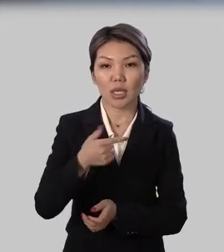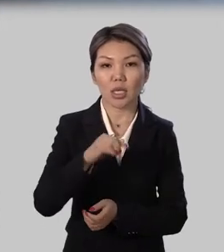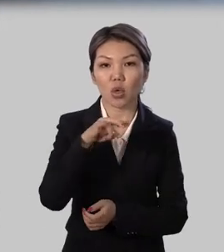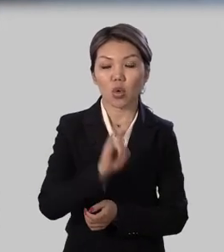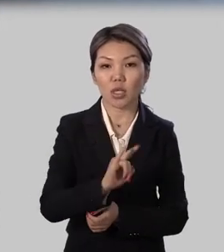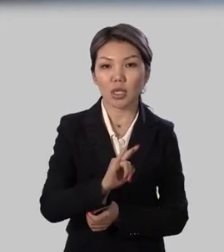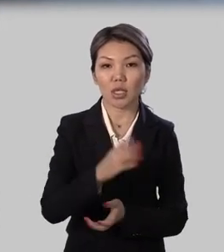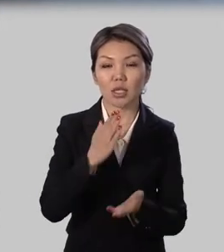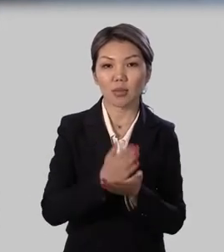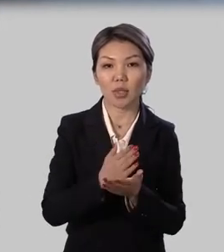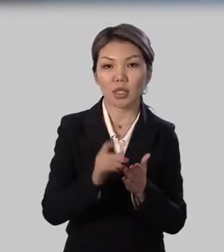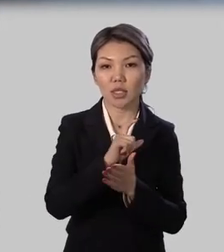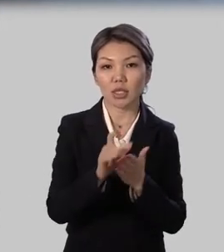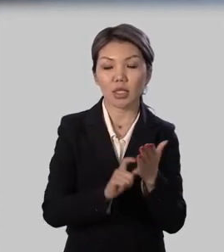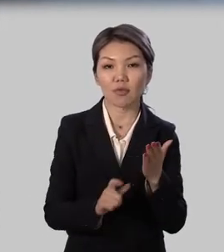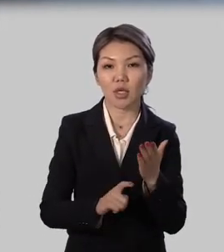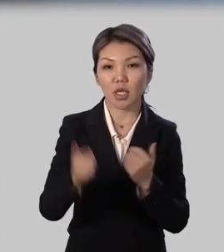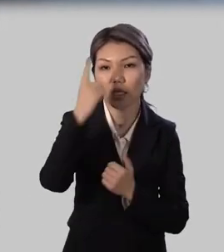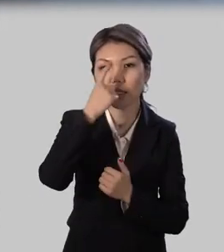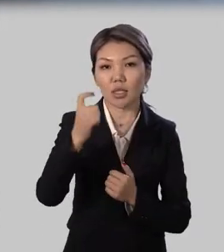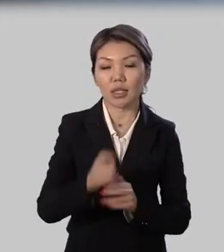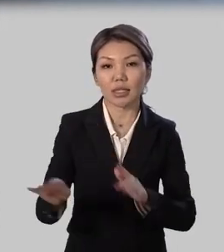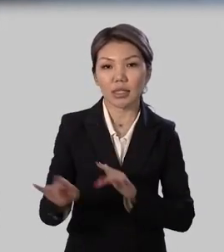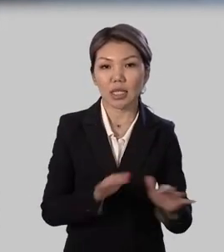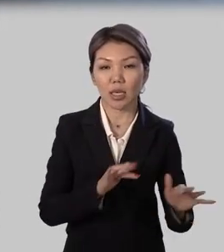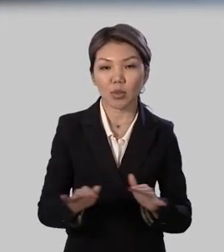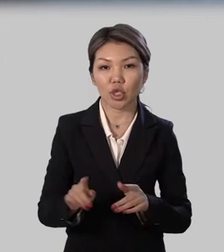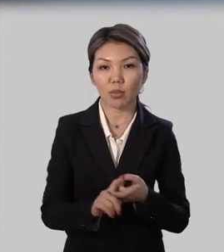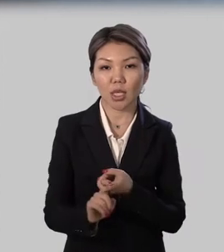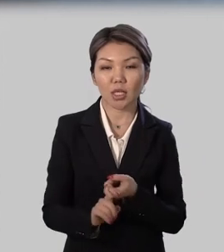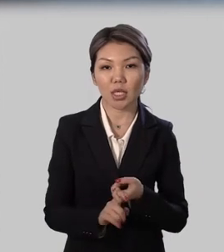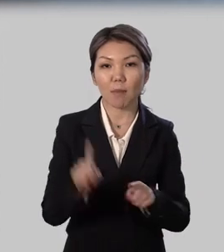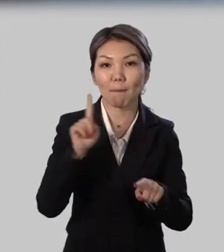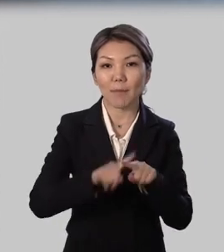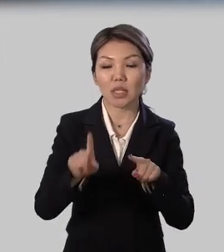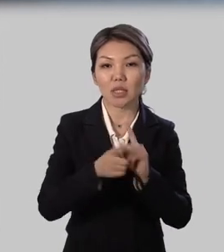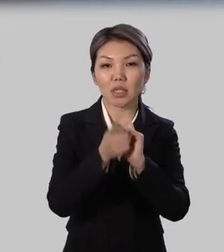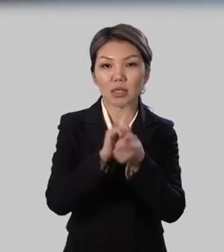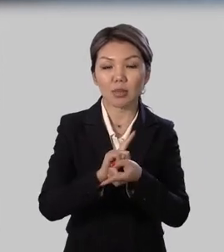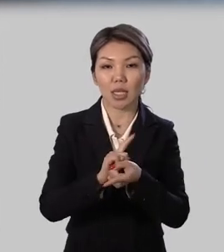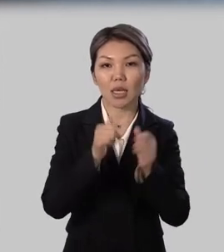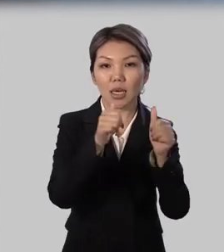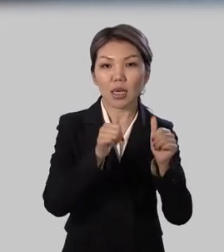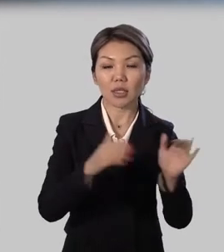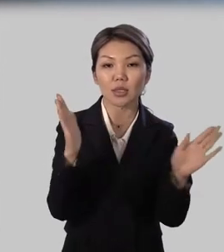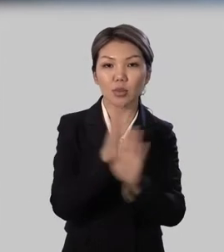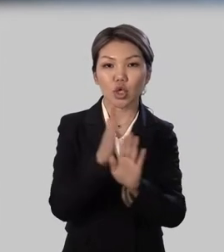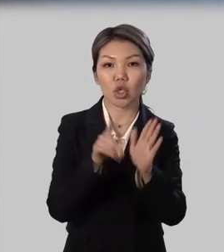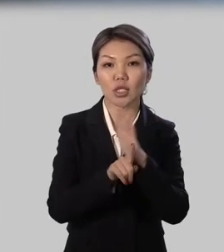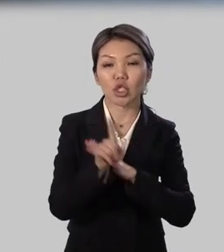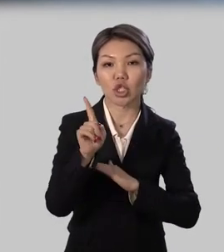глаголы придают стихотворению динамичность благодаря им происходит быстрая смена картин природы